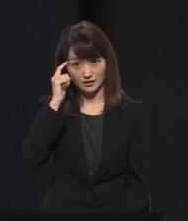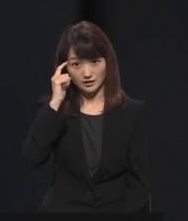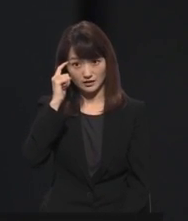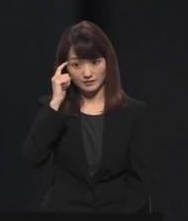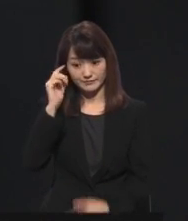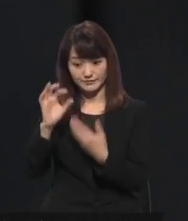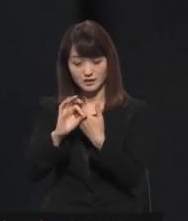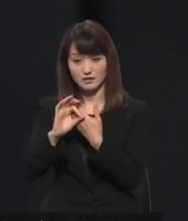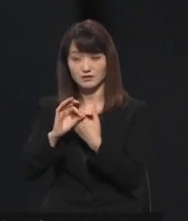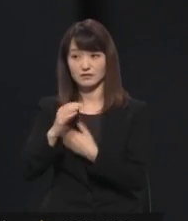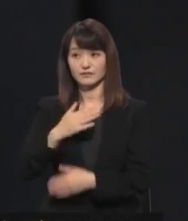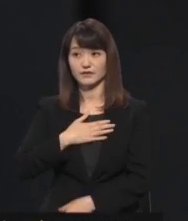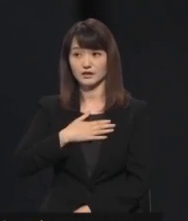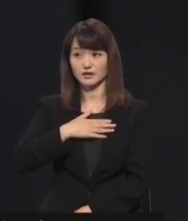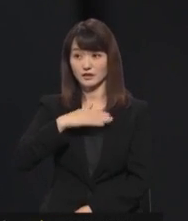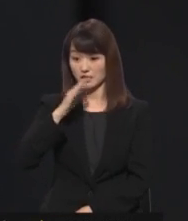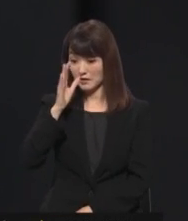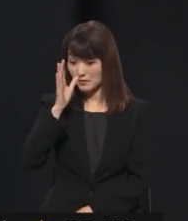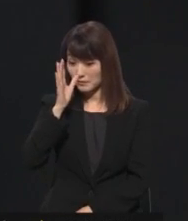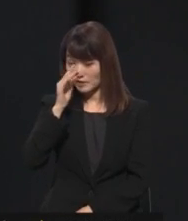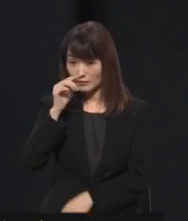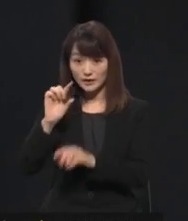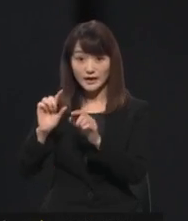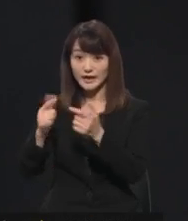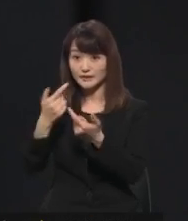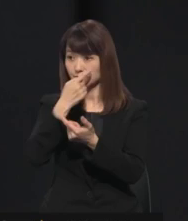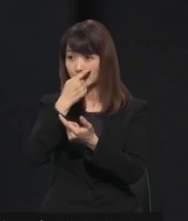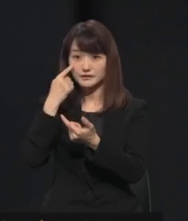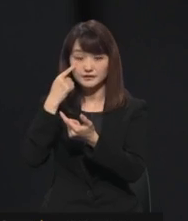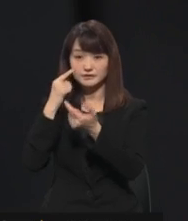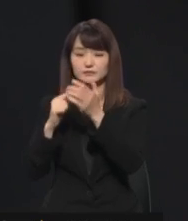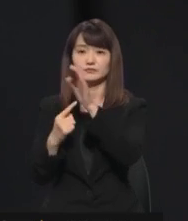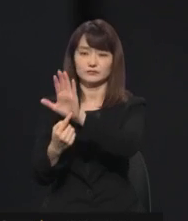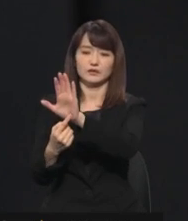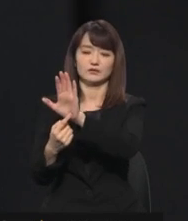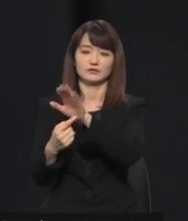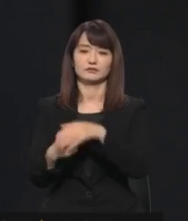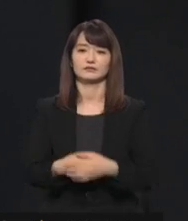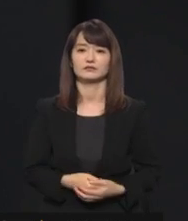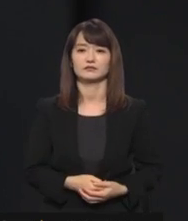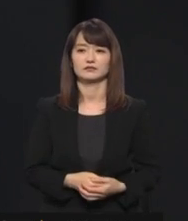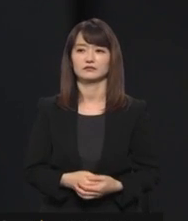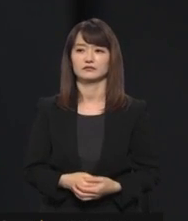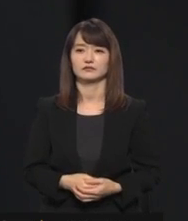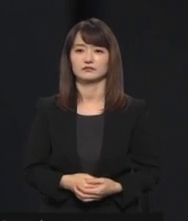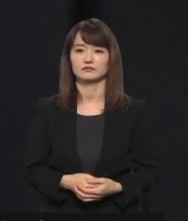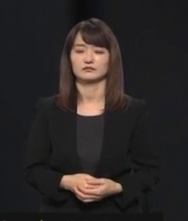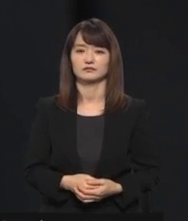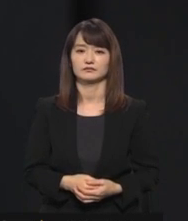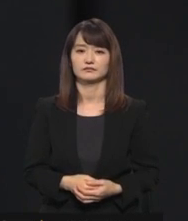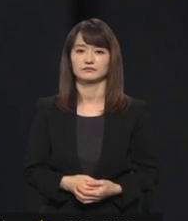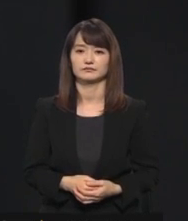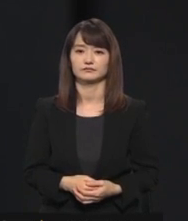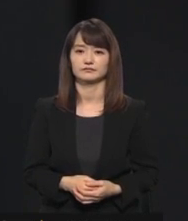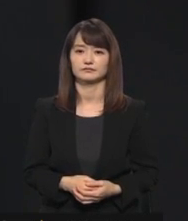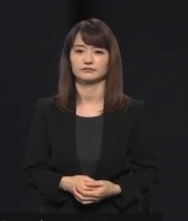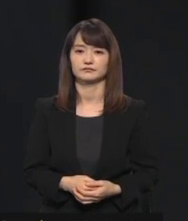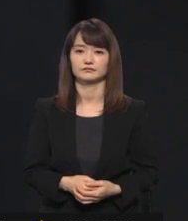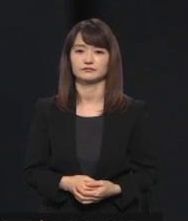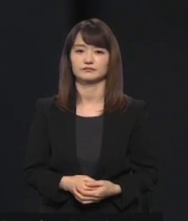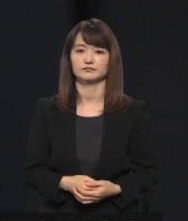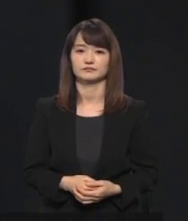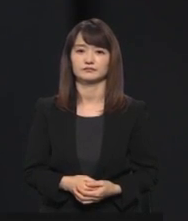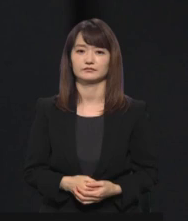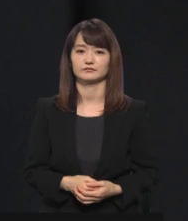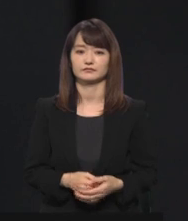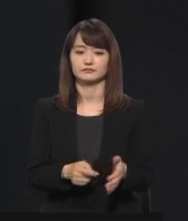얘기를 하고 있어요 증명할 수 있는 길이 있다는 거죠 쓴 이에 증명할 수 있는 자신이 있단 얘기 고 써 이게 뭐 가처분의